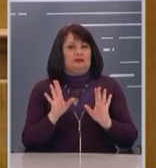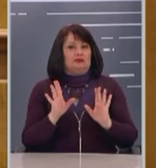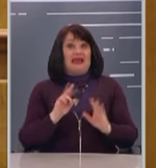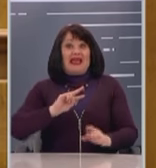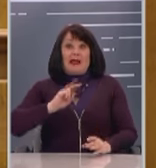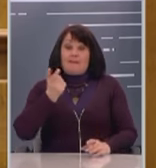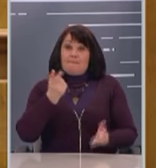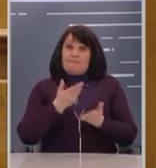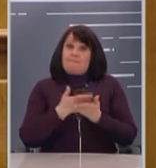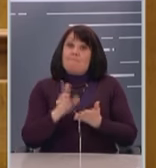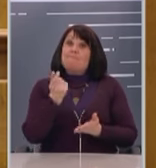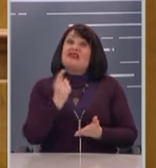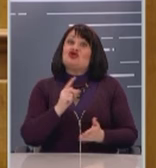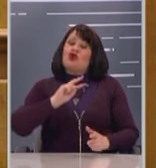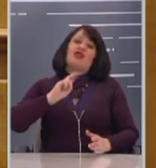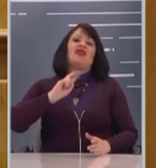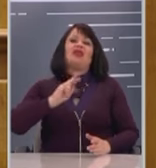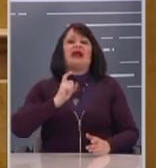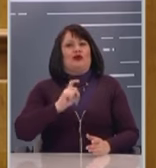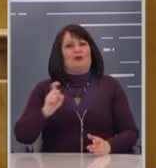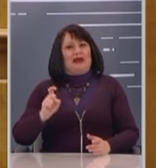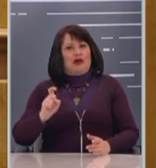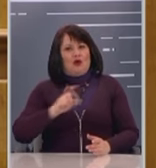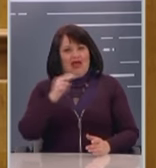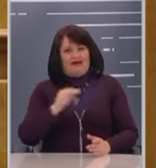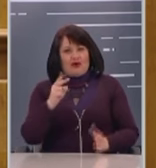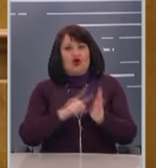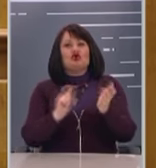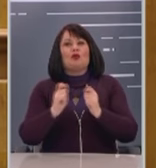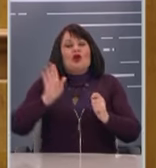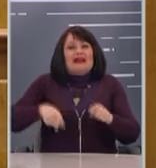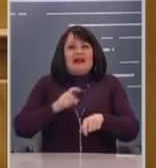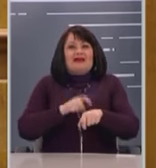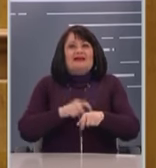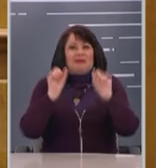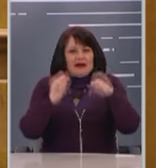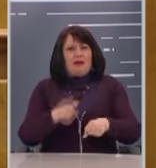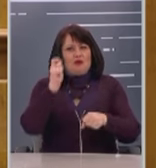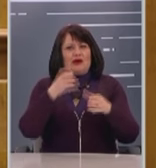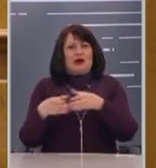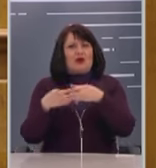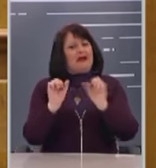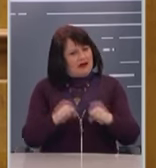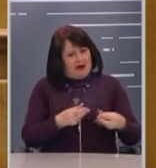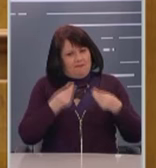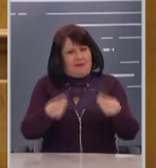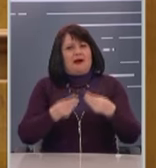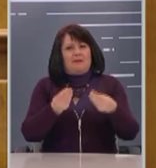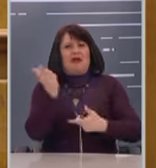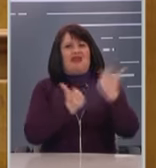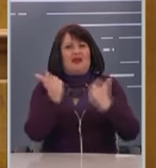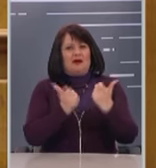ευρώ στα κόμματά σας, εγκρίθηκε με κάποια τροπολογία της τελευταίας στιγμής στη Βουλή, αλλά την